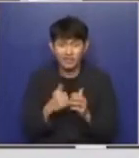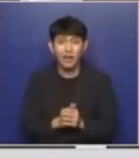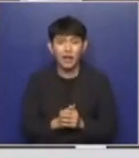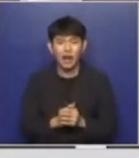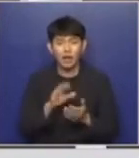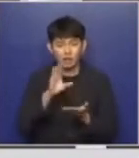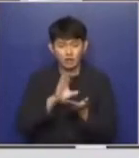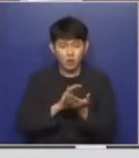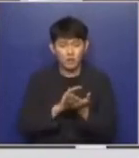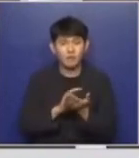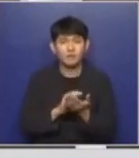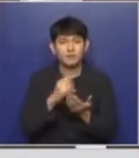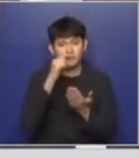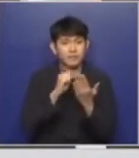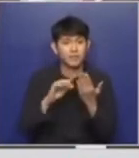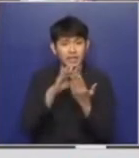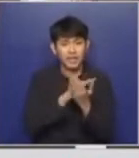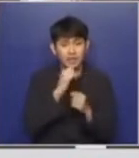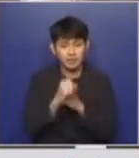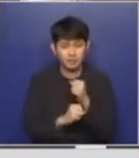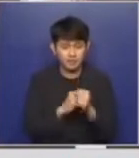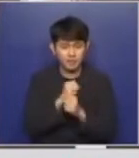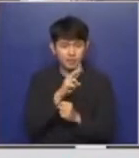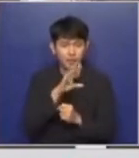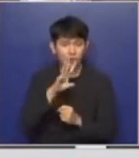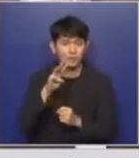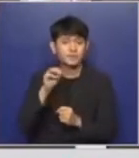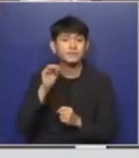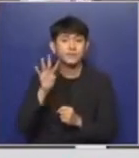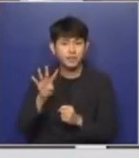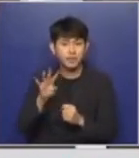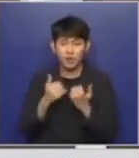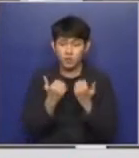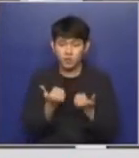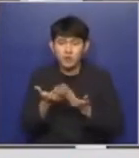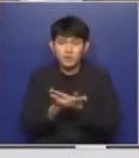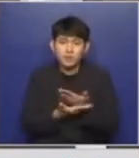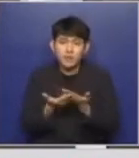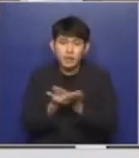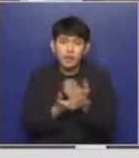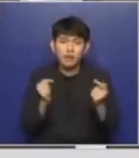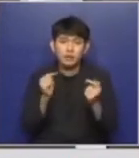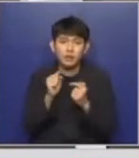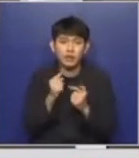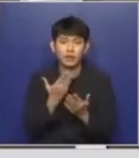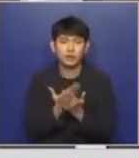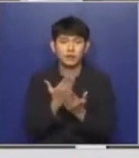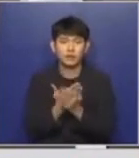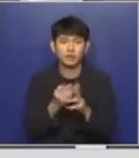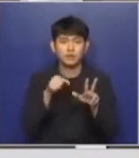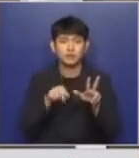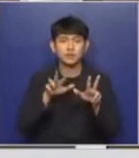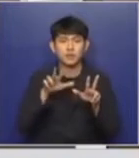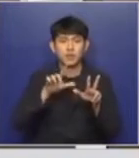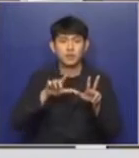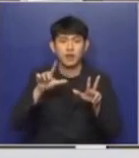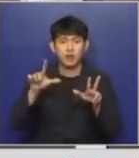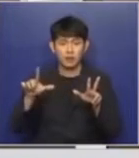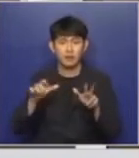ปี2564ซึ่งในการกอบพิจารณาก็อยู่ที่วงเงิน 3.3 ล้านล้